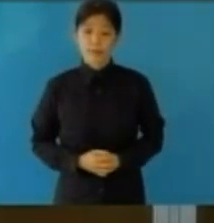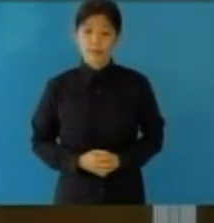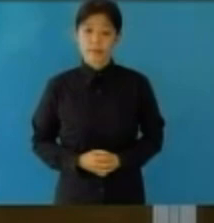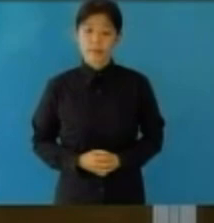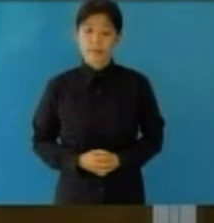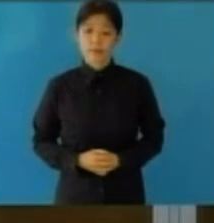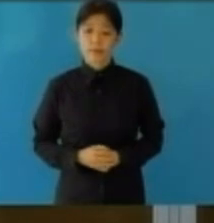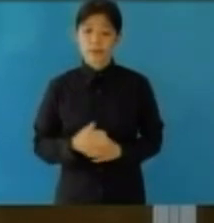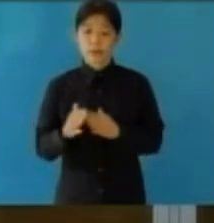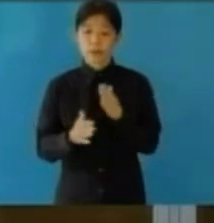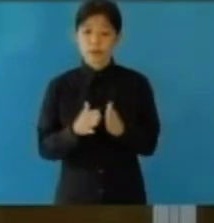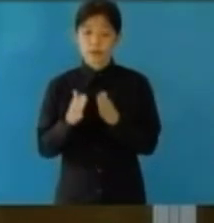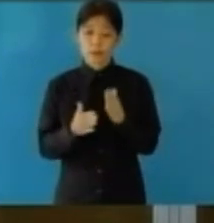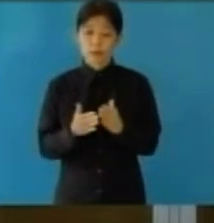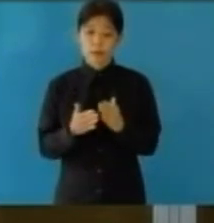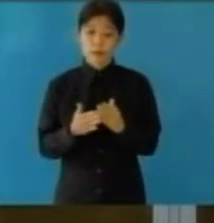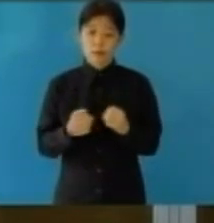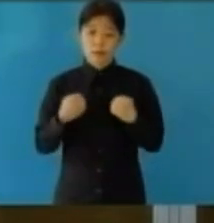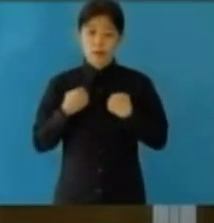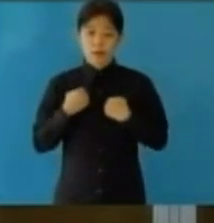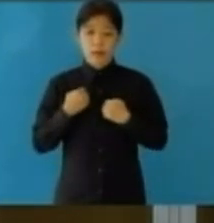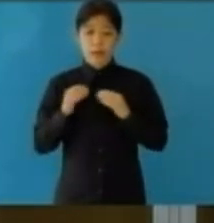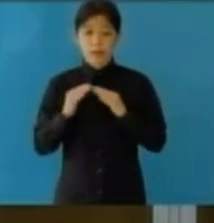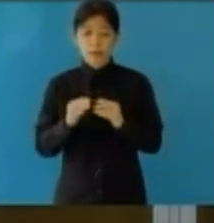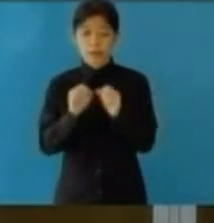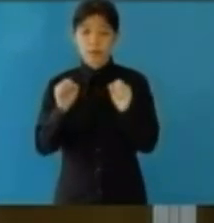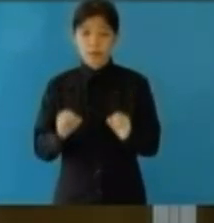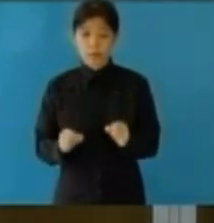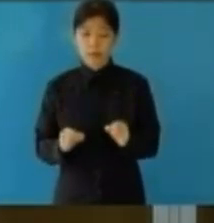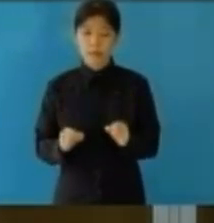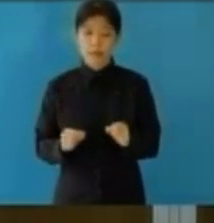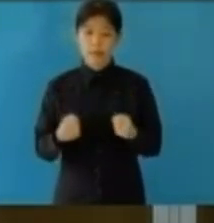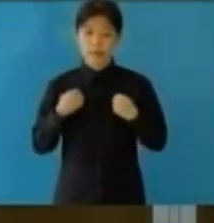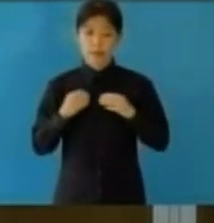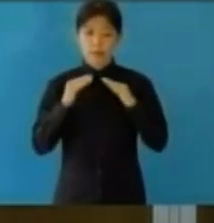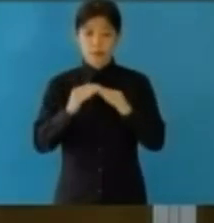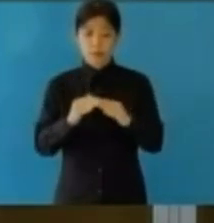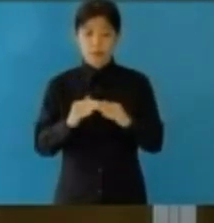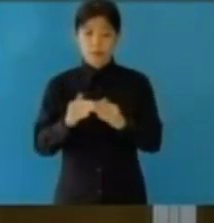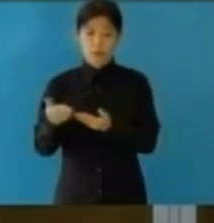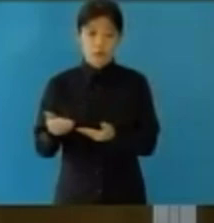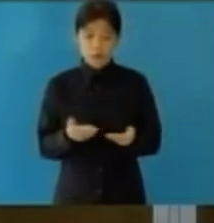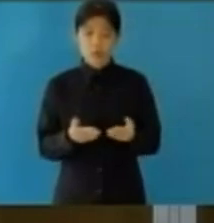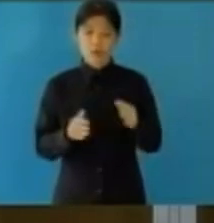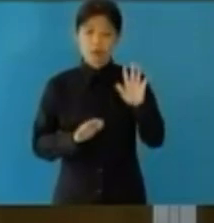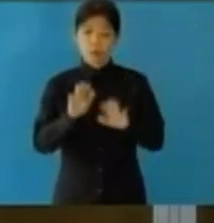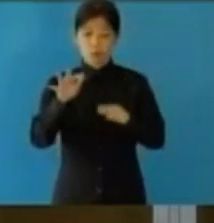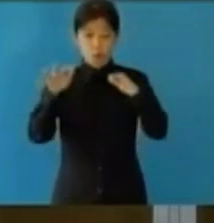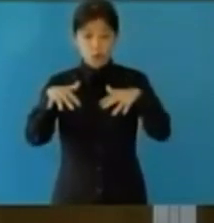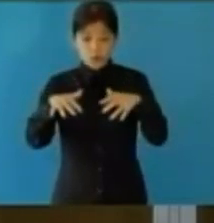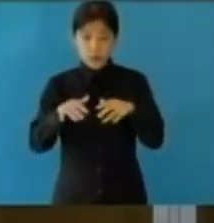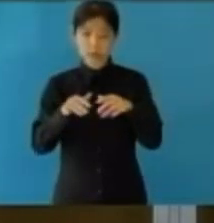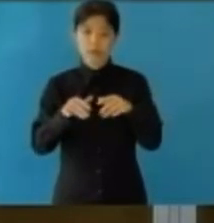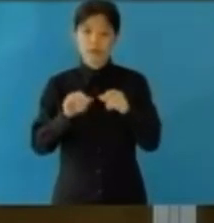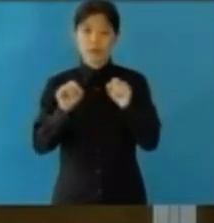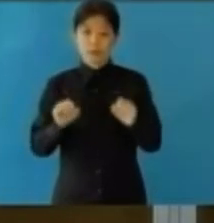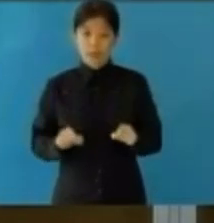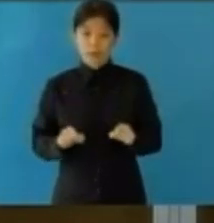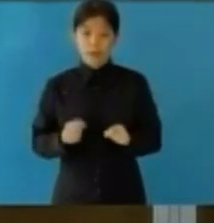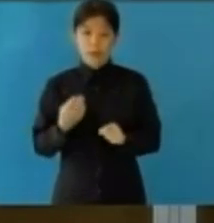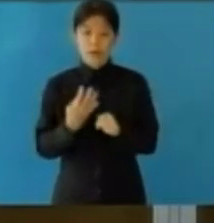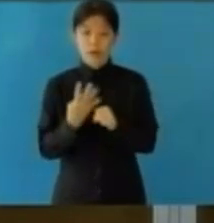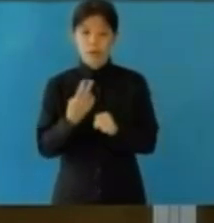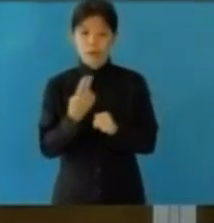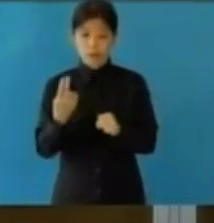スポーツ合宿大会の誘致等についてのうち、まず合宿の受け入れ状況及び誘致の取り組みについてでございます。令和4年